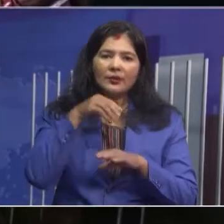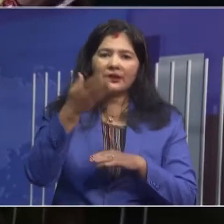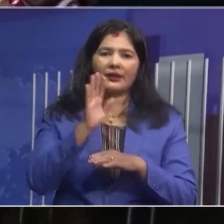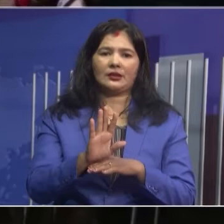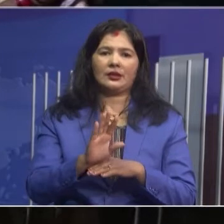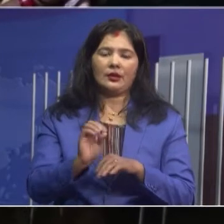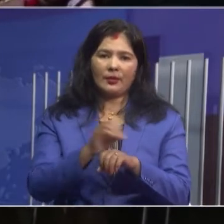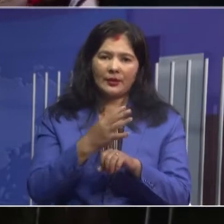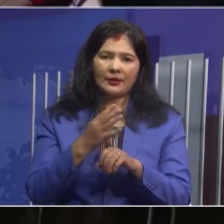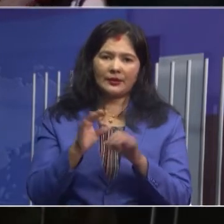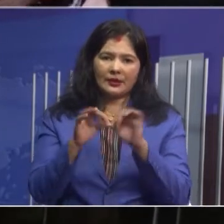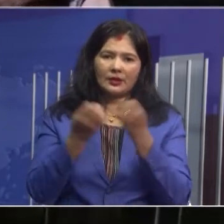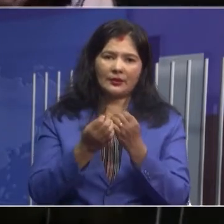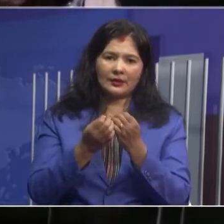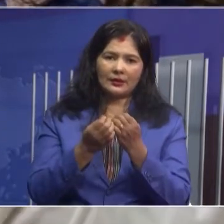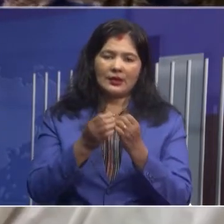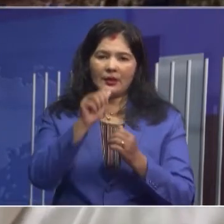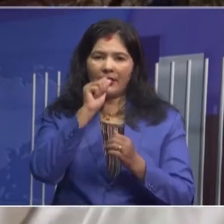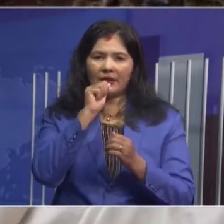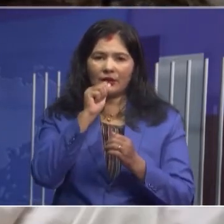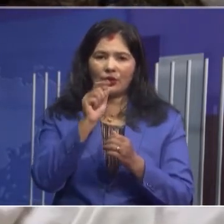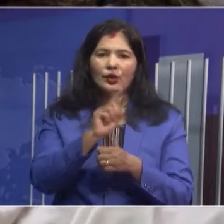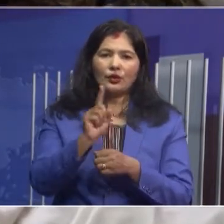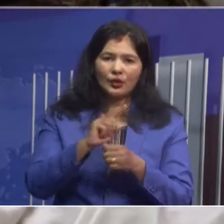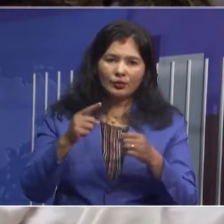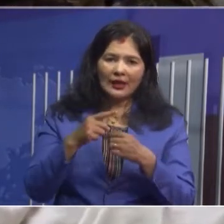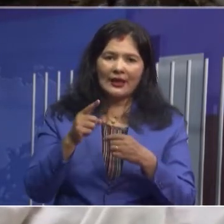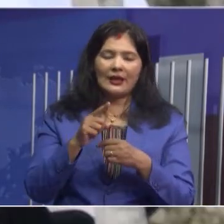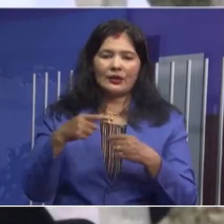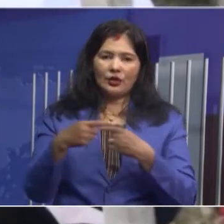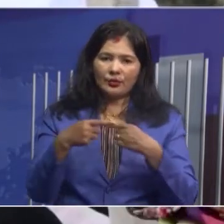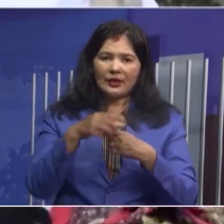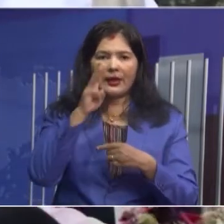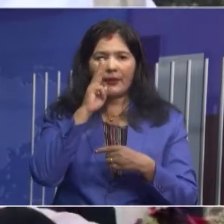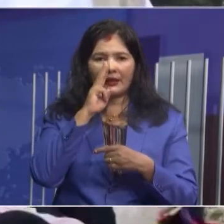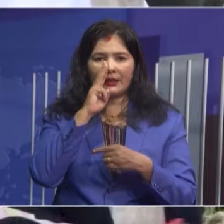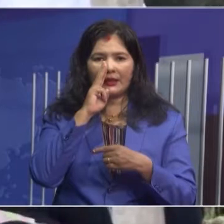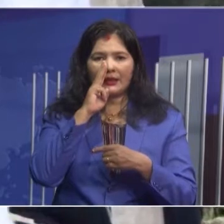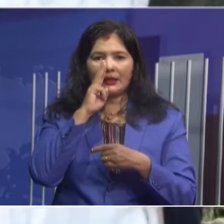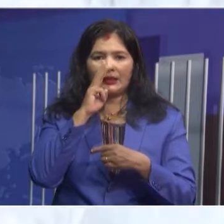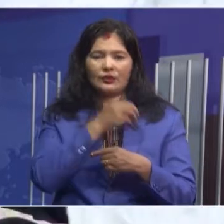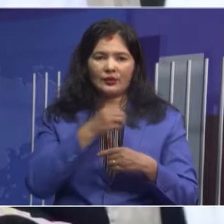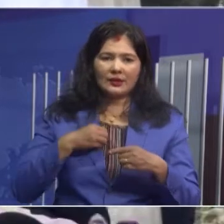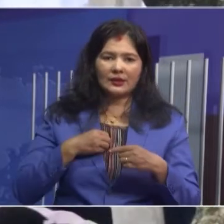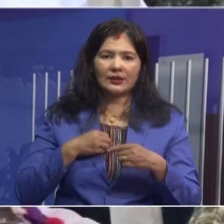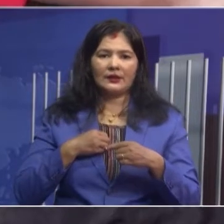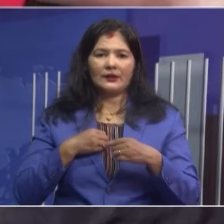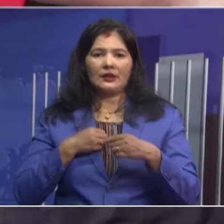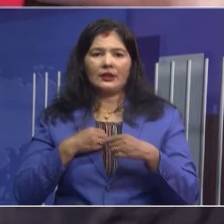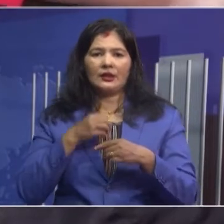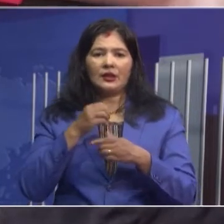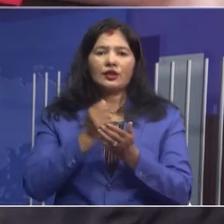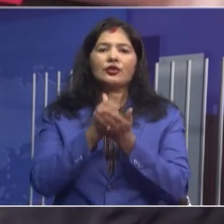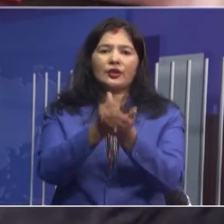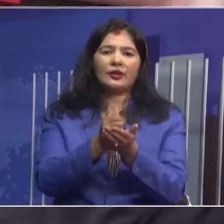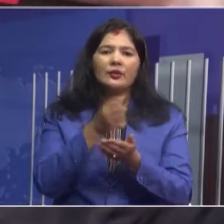प्रभावित क्षेत्रबाट सङ्कलन गरेको पानीको नमुनामा कोलिफर्म भेटिएको कार्यालयका स्वास्थ्य सहायक उमेश चन्द्र घिमिरेले बताउनु